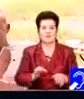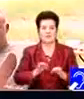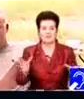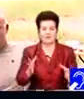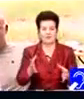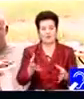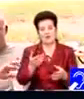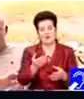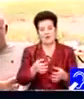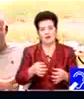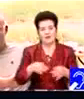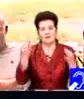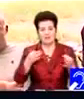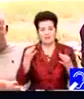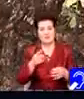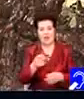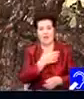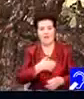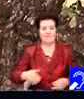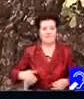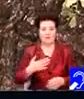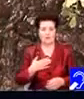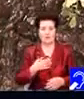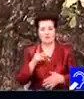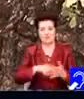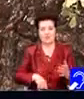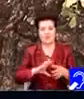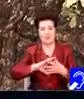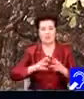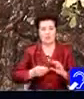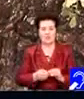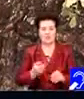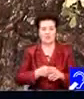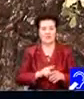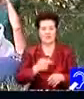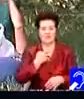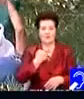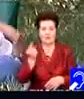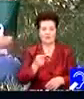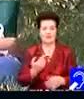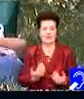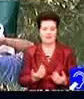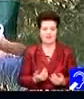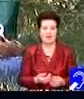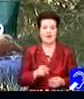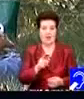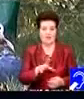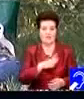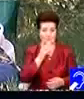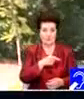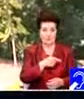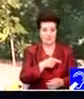naștere a fiilor noștri și totodată sărbătorim și, sper eu, rezultatul pentru care am votat azi. Să ne spuneți, vă rog, dacă ați fost la